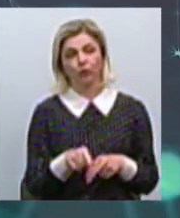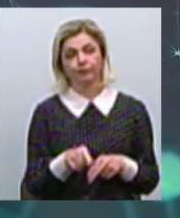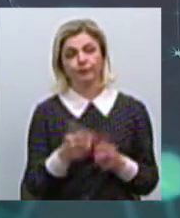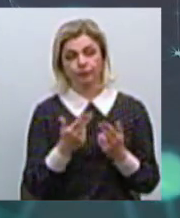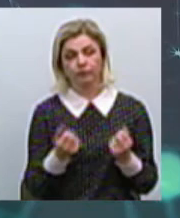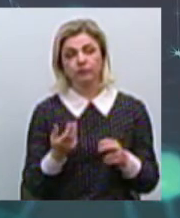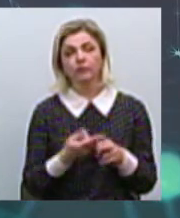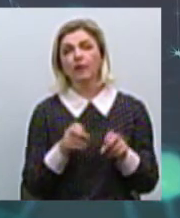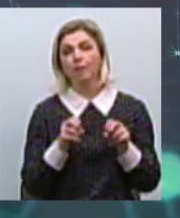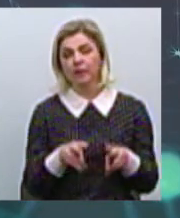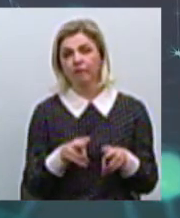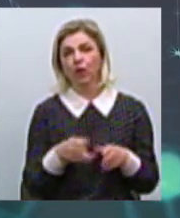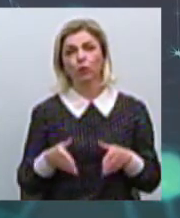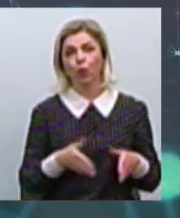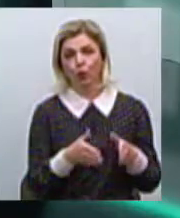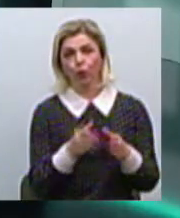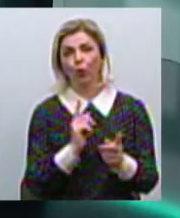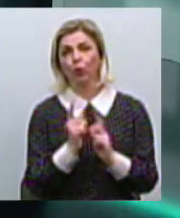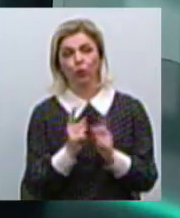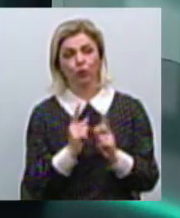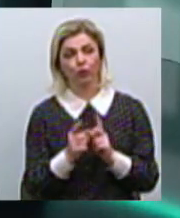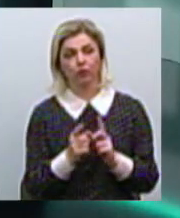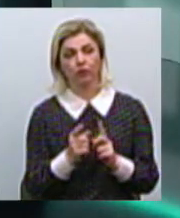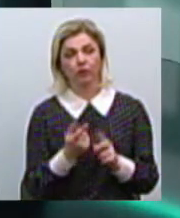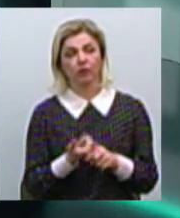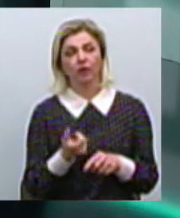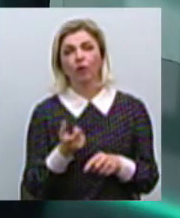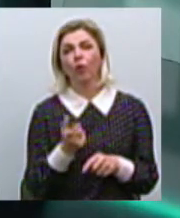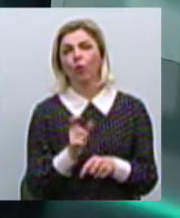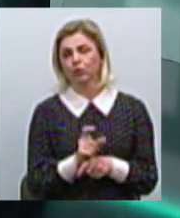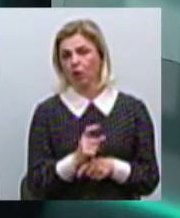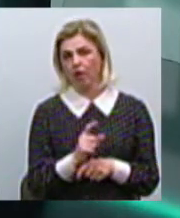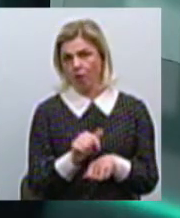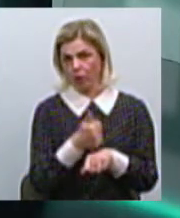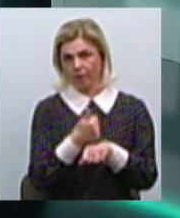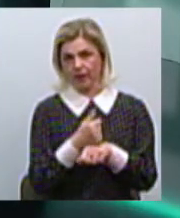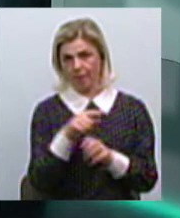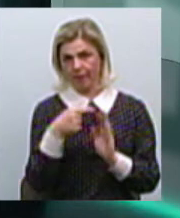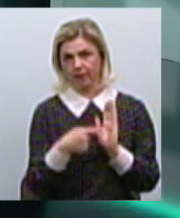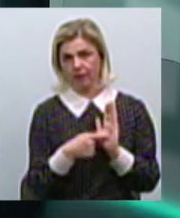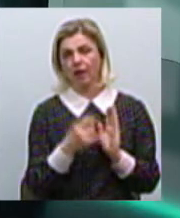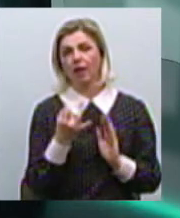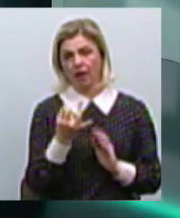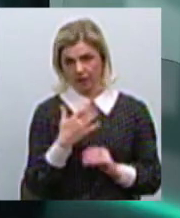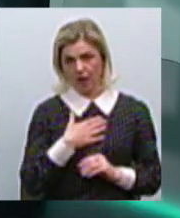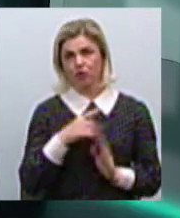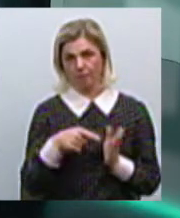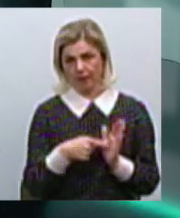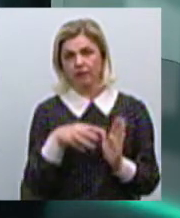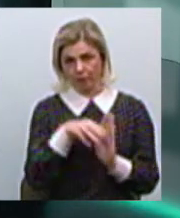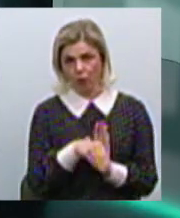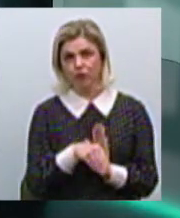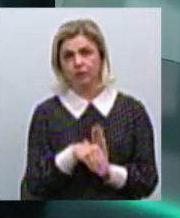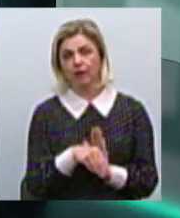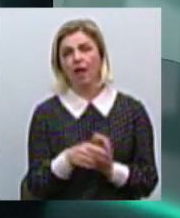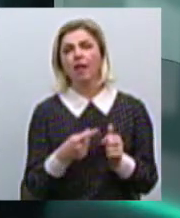тому безпека дорожнього руху – це дуже головне питання. І для нашого міста в тому числі, так? Так, звичайно. А